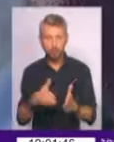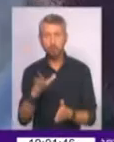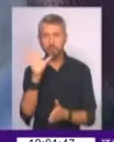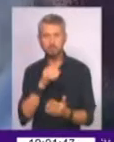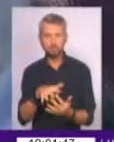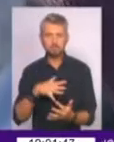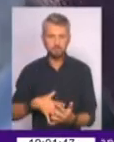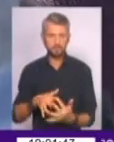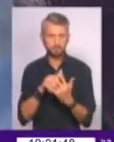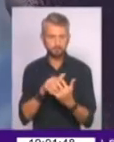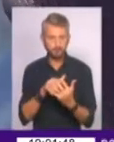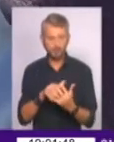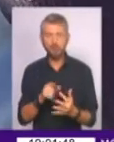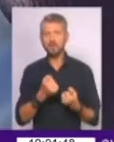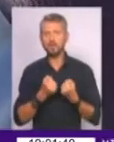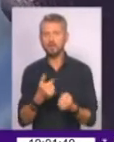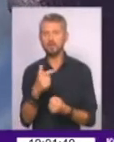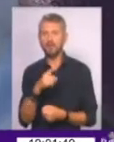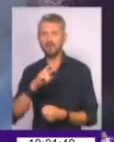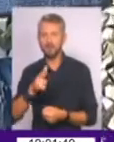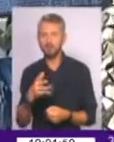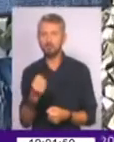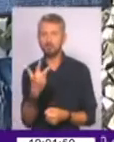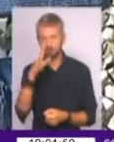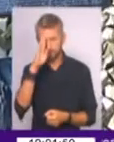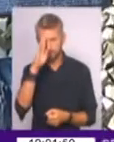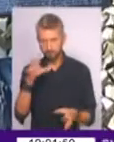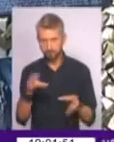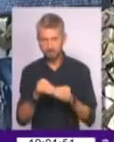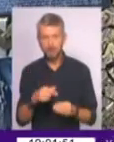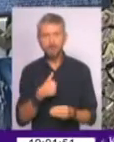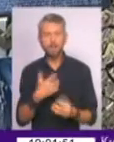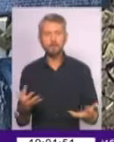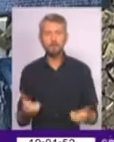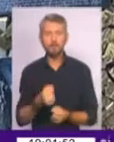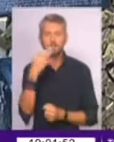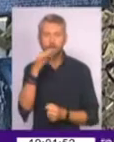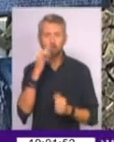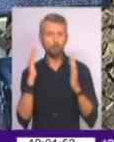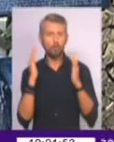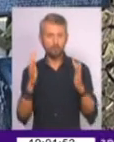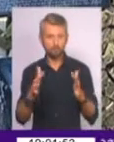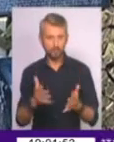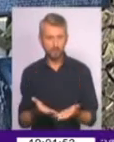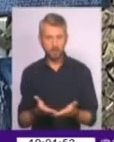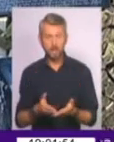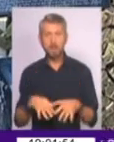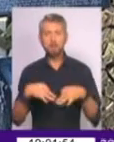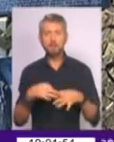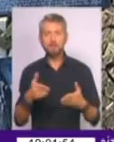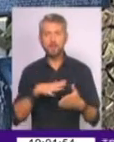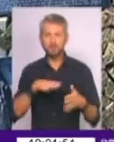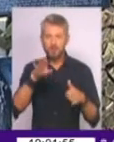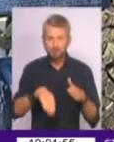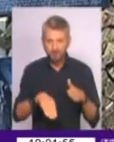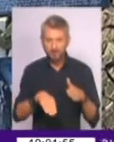боєм. Антон виїжджав на газелі ще з трьома побратимами. Нас врятував соняшник. Машини, які були нижчі за